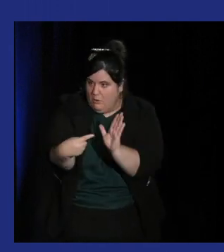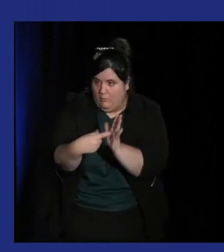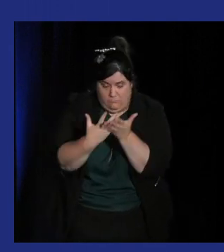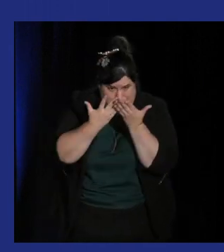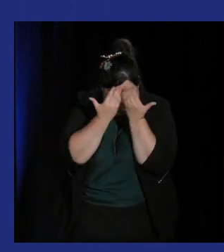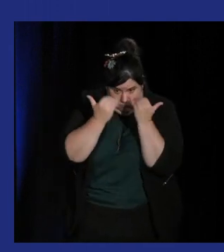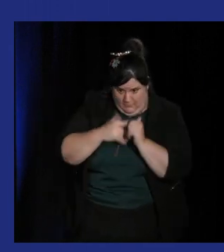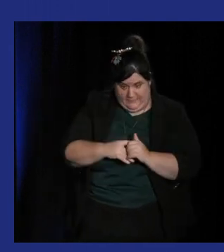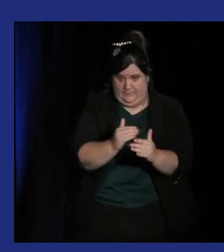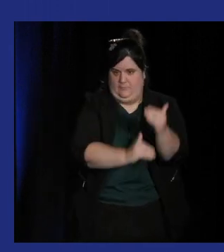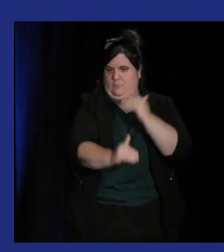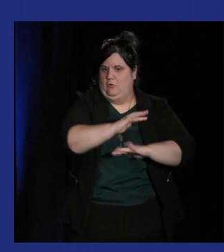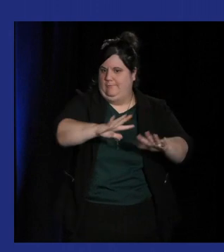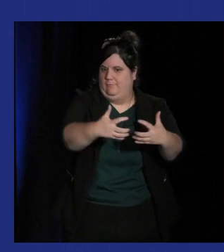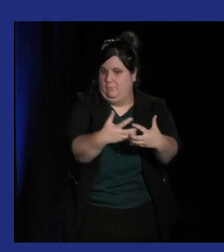audio